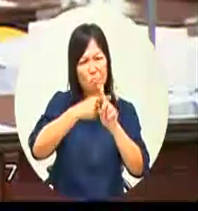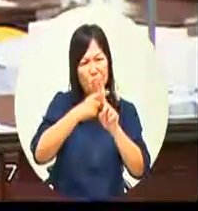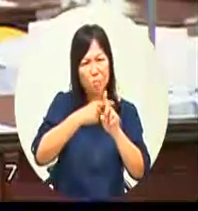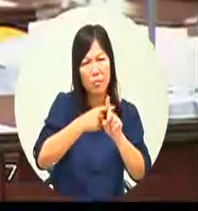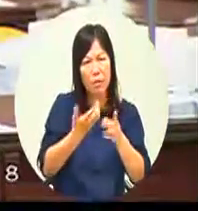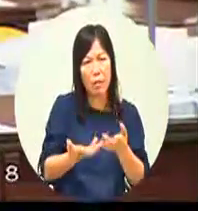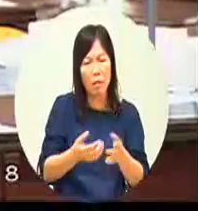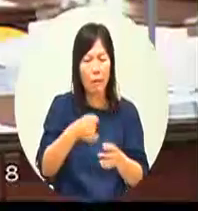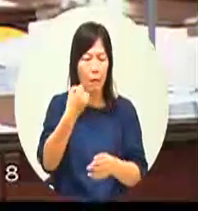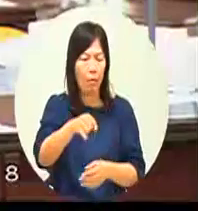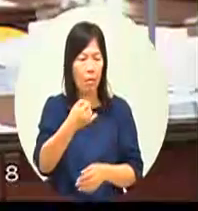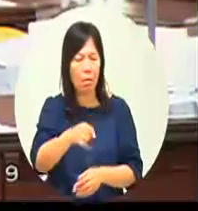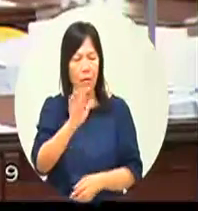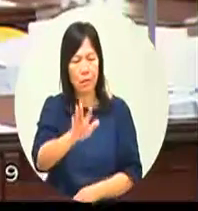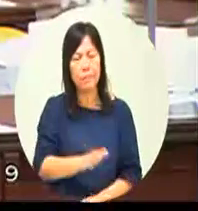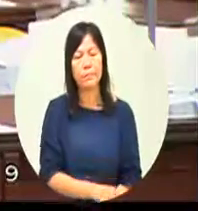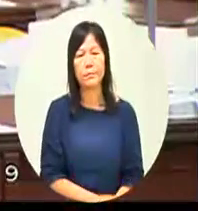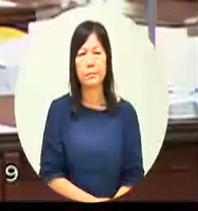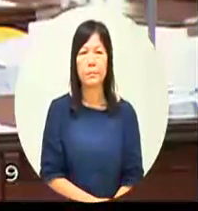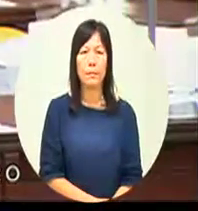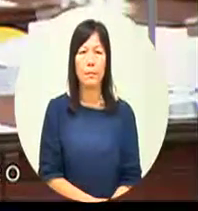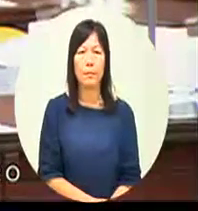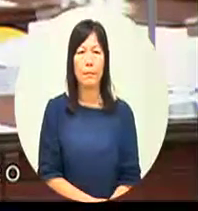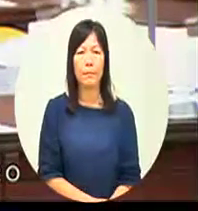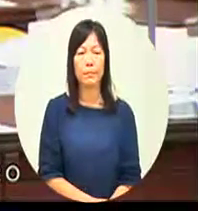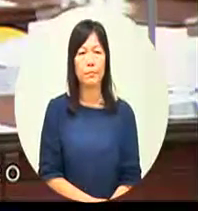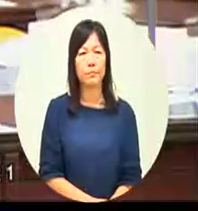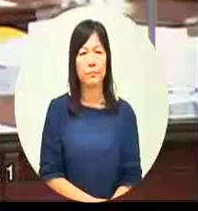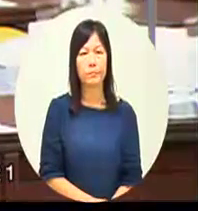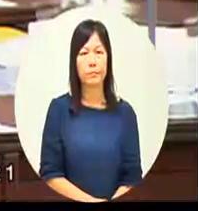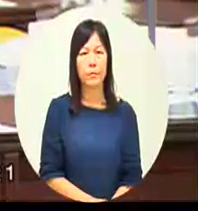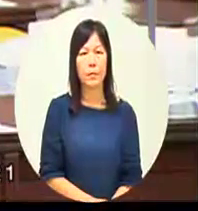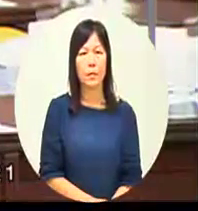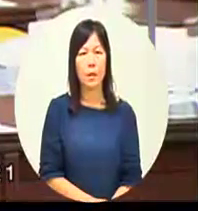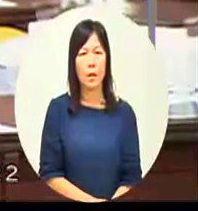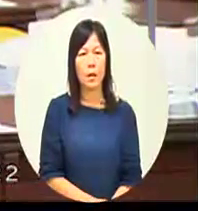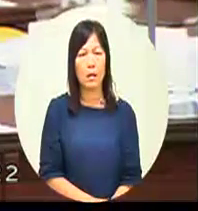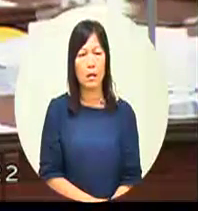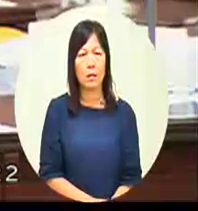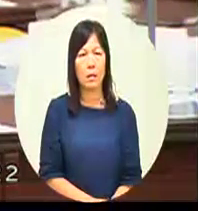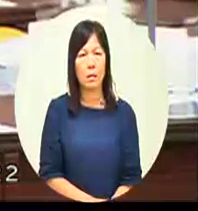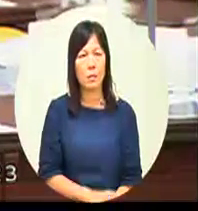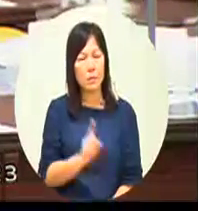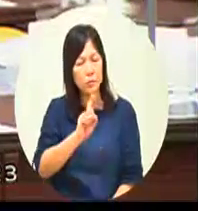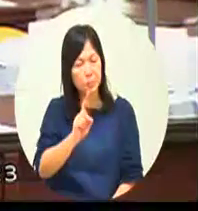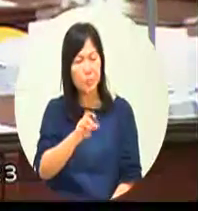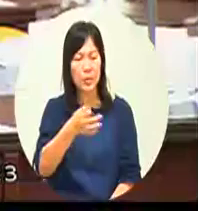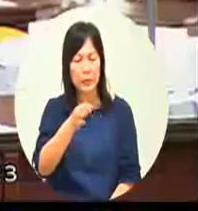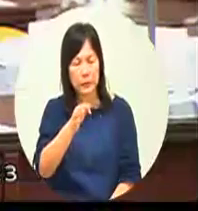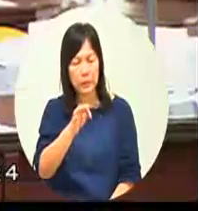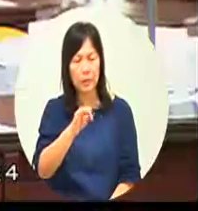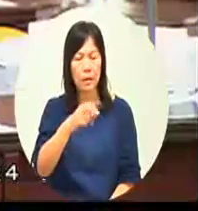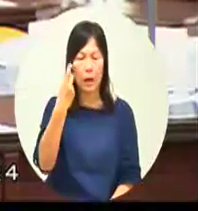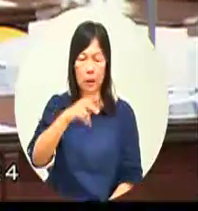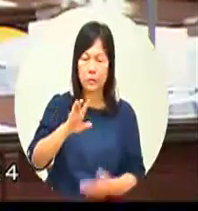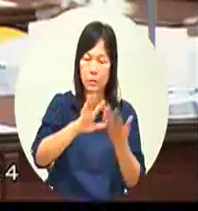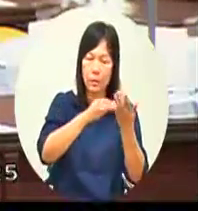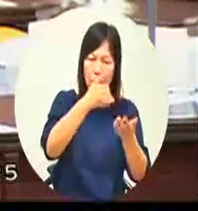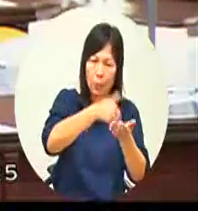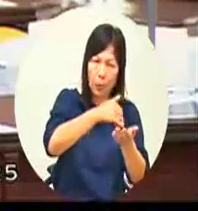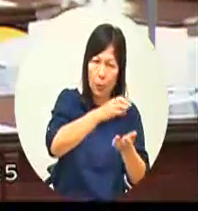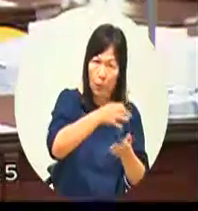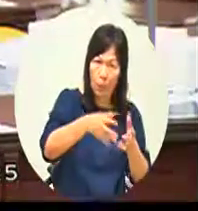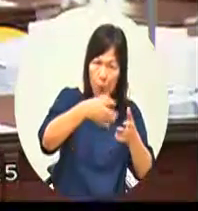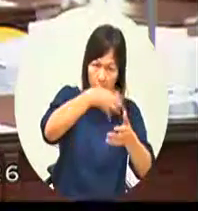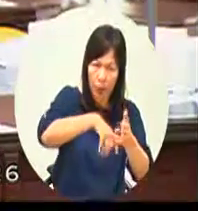讲是非常的无理想。是毋是讲咱会当用一条看要基金，或者另外编一个预算，对不对？